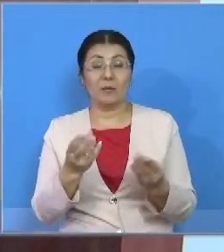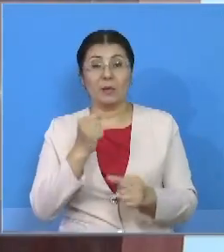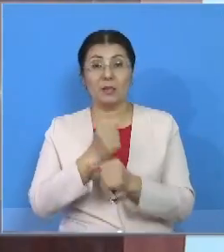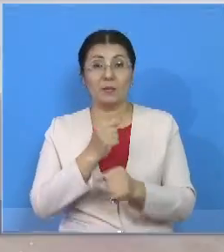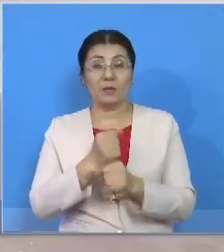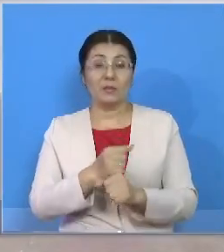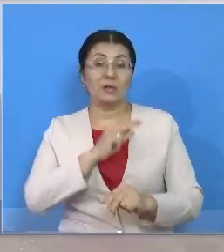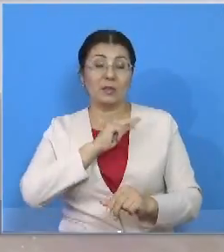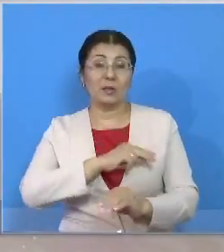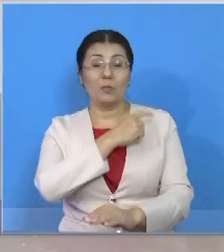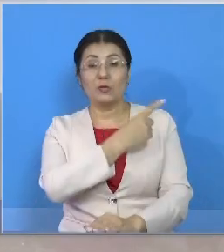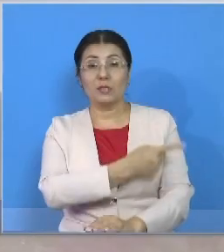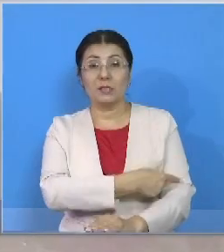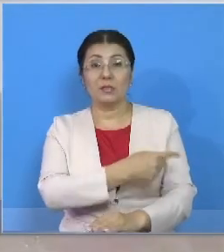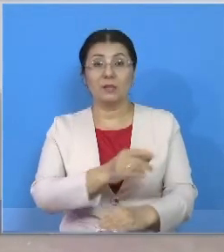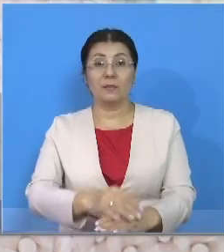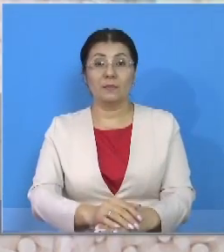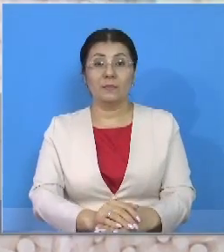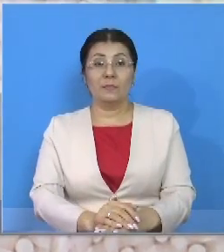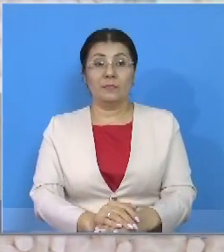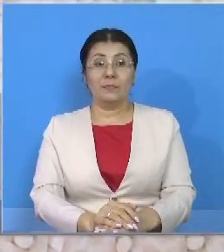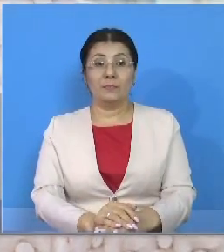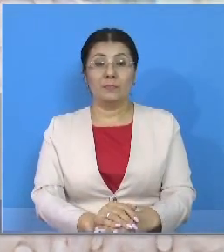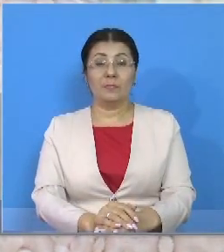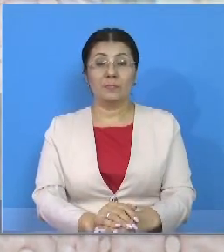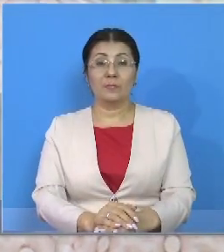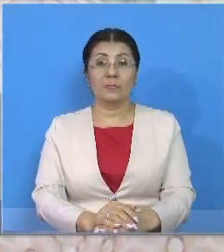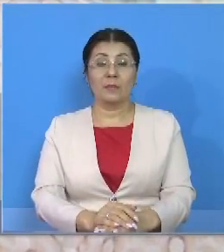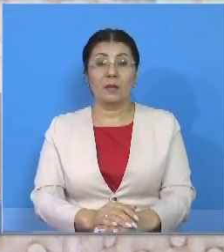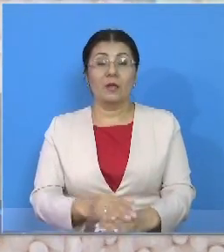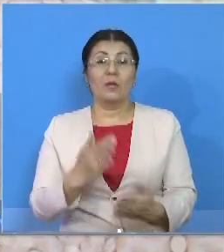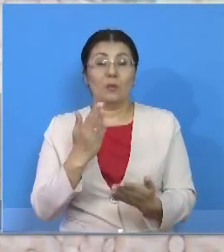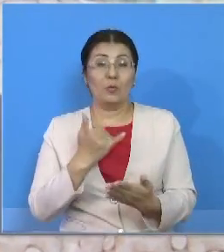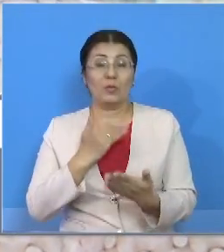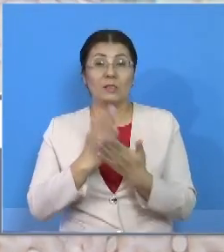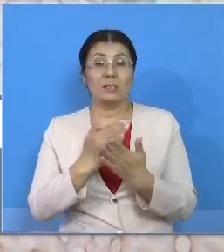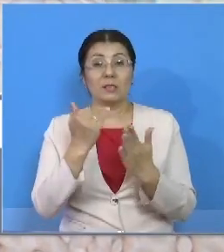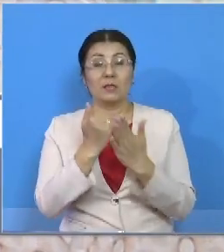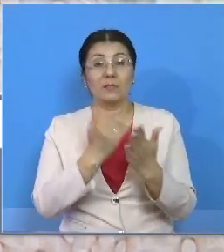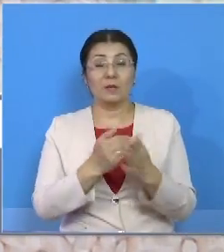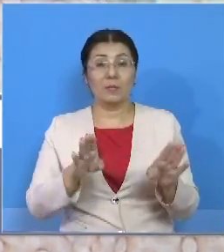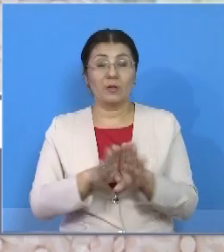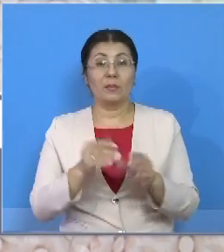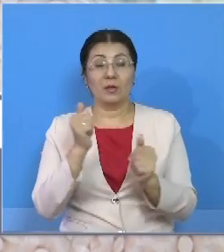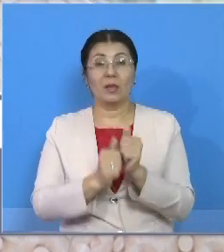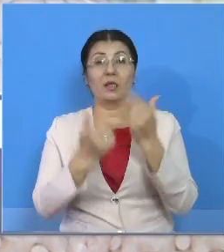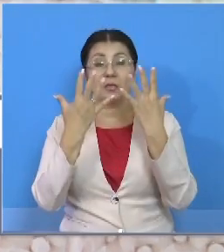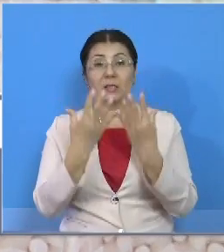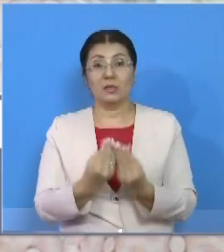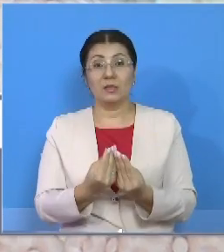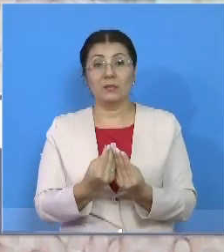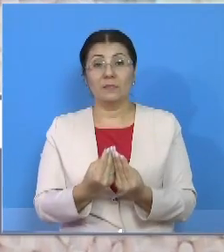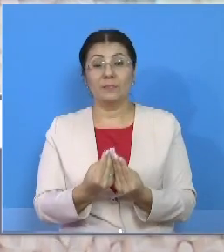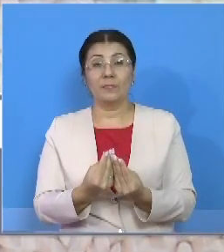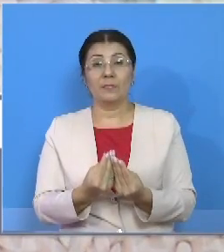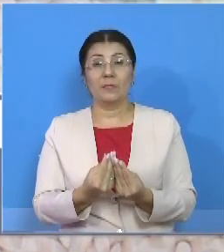материалы и рабочая сила. У нас будет на руках график, и мы по этому графику каждый день